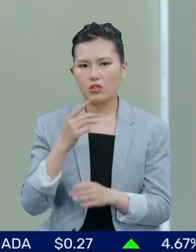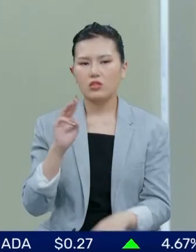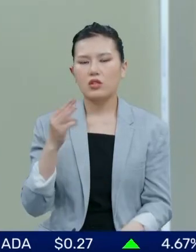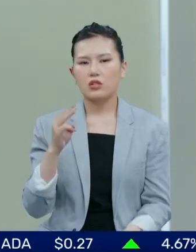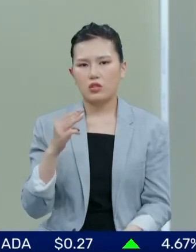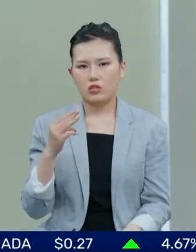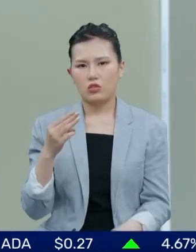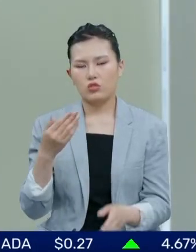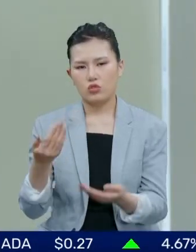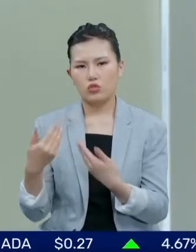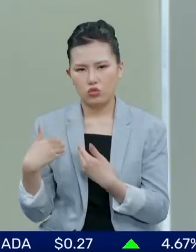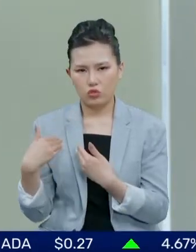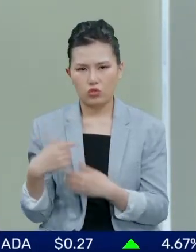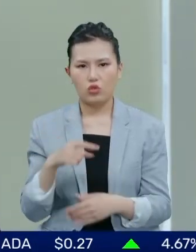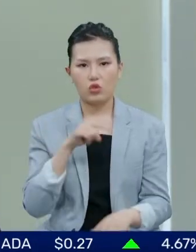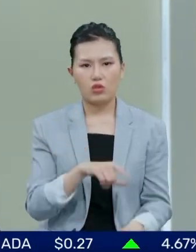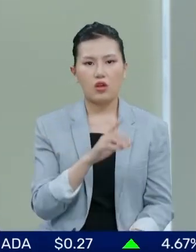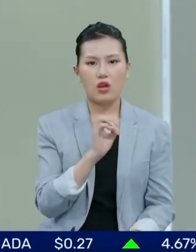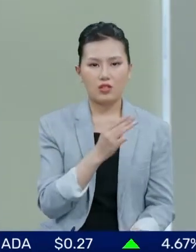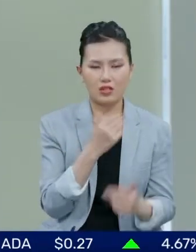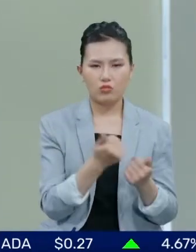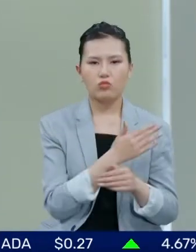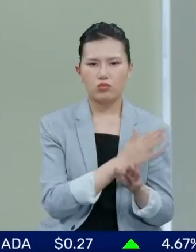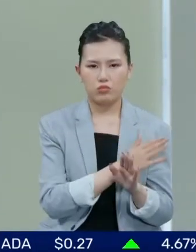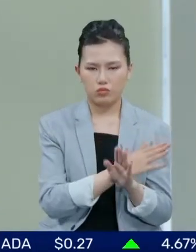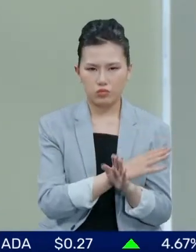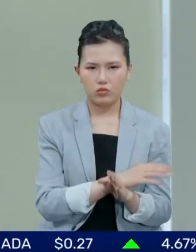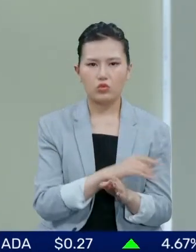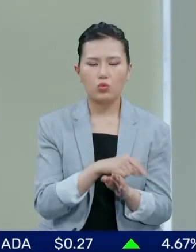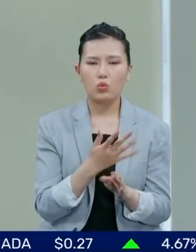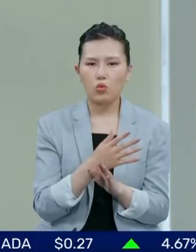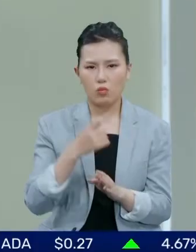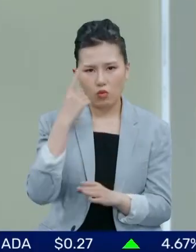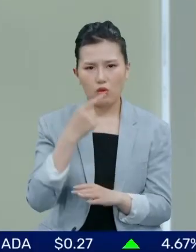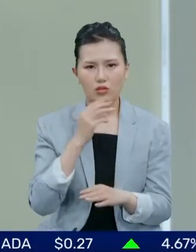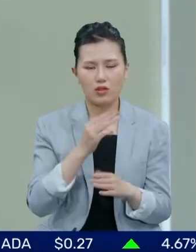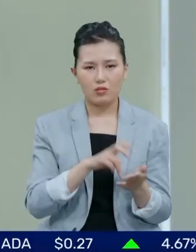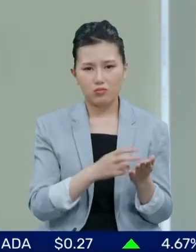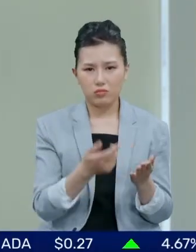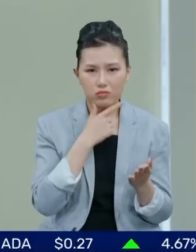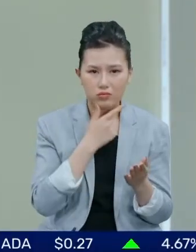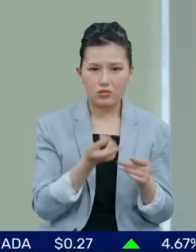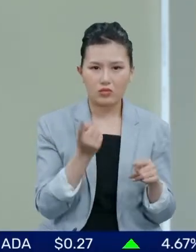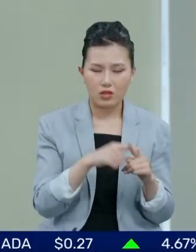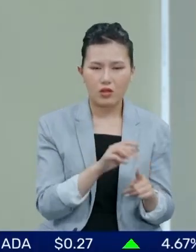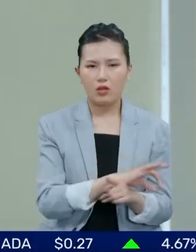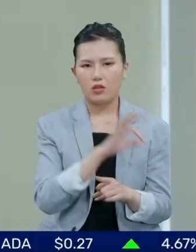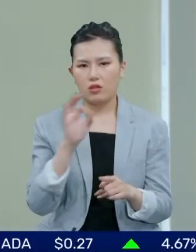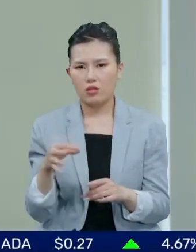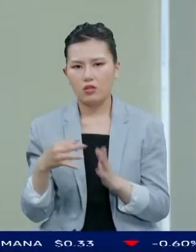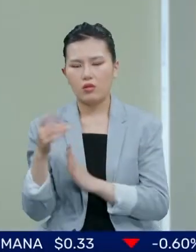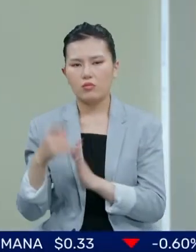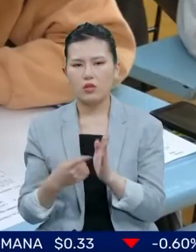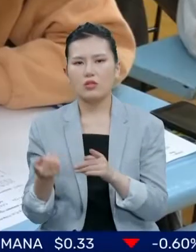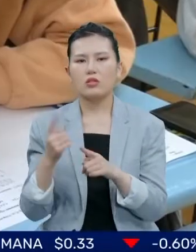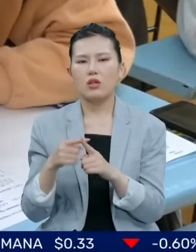ерөнхий шалгалтын шалгалтууд өгцөн. Монгол хэл бичгийн шалгалтыг дахин өгөх шаардлагатай хүмүүс өгөх юм бол нэмэлт эсэлт бол тухайн сургуулиуд дээр бол